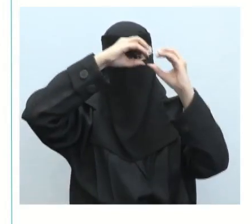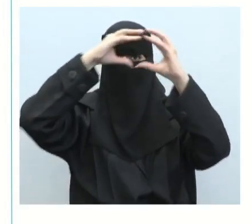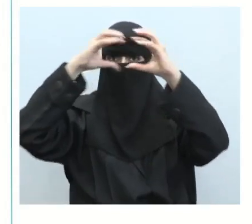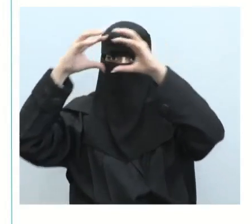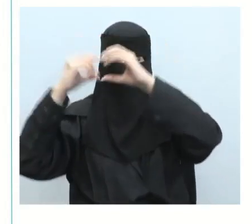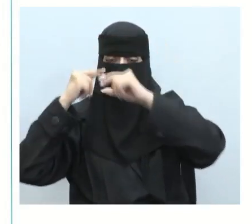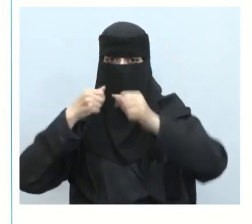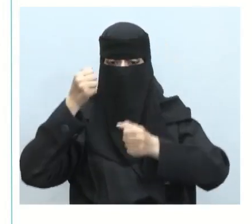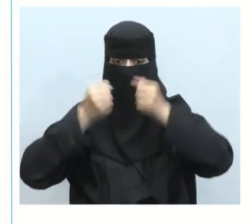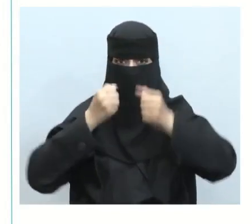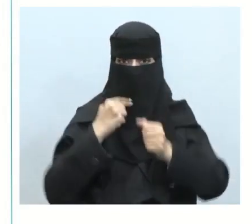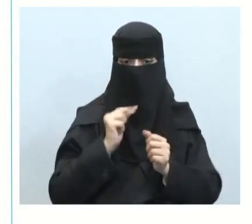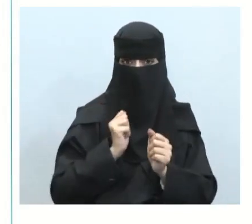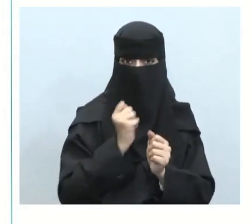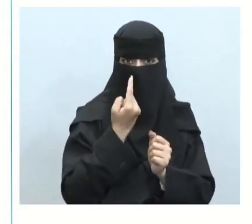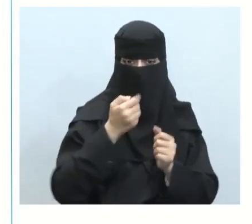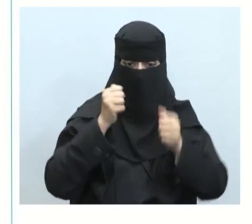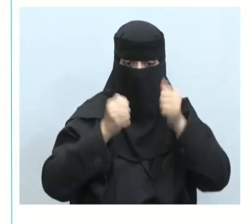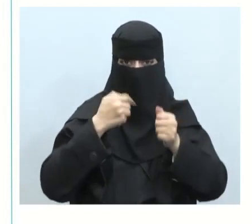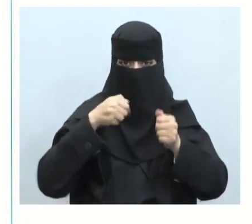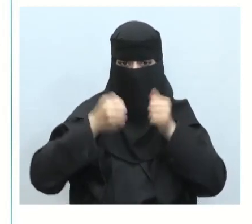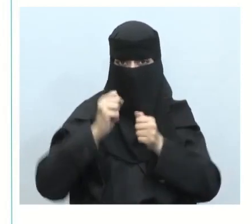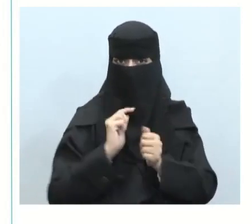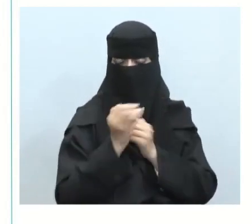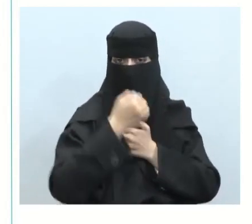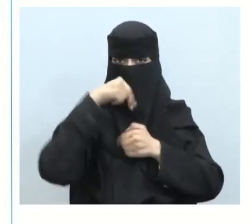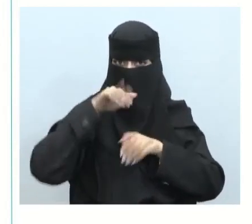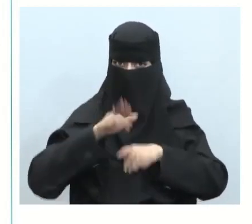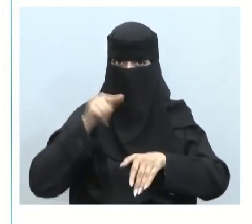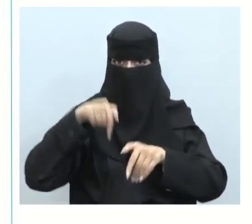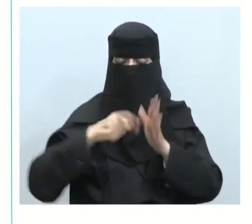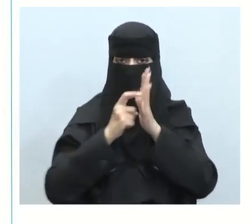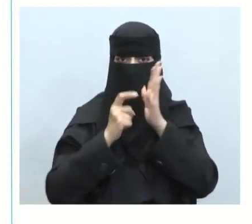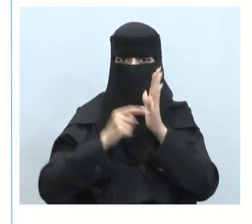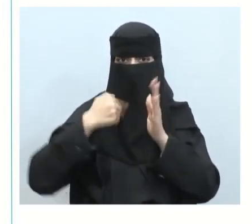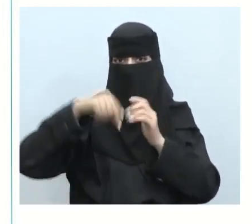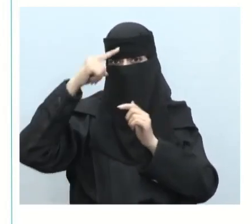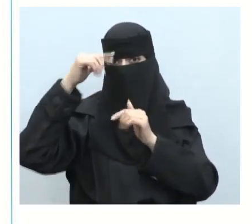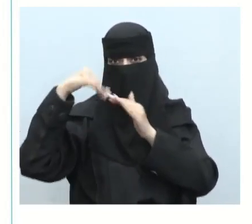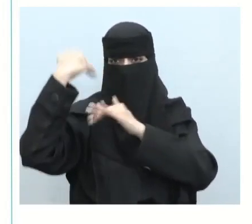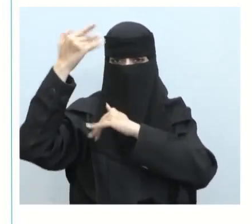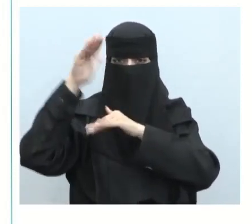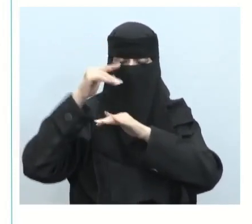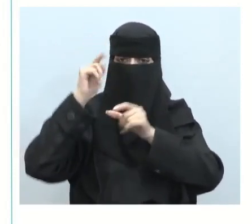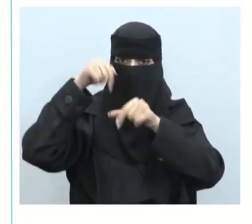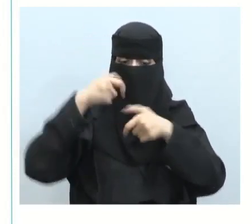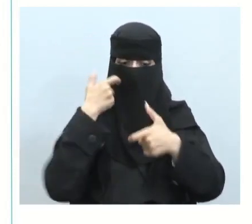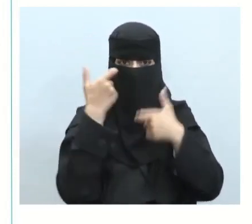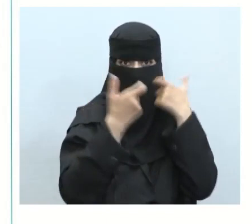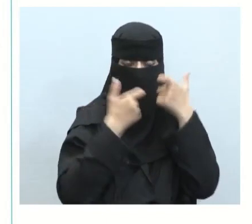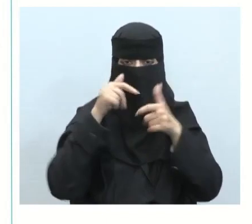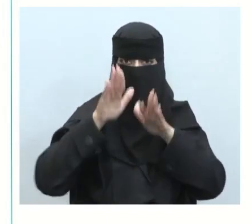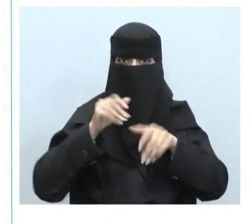القياده وغيرها واخيرا ظهور انظمه الواقع الافتراضي الغامر والذي نلاحظه